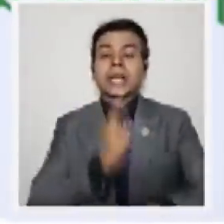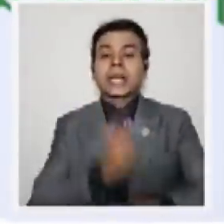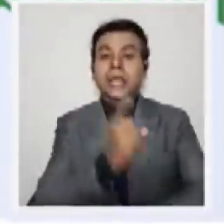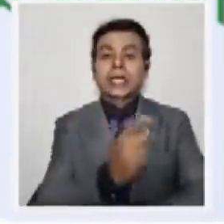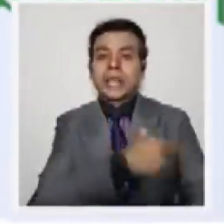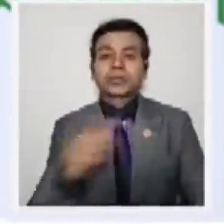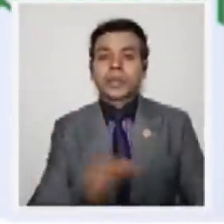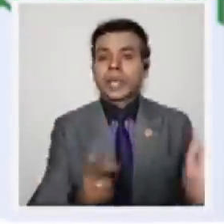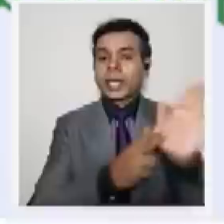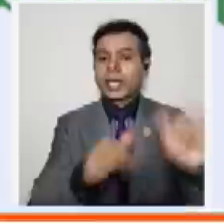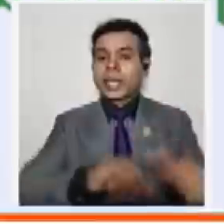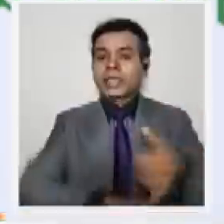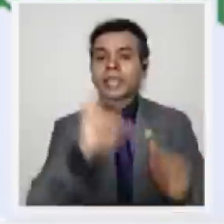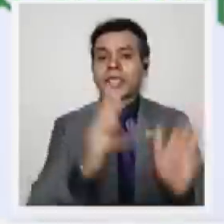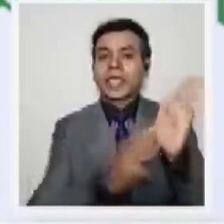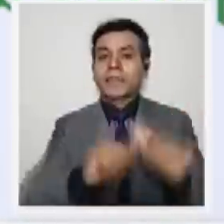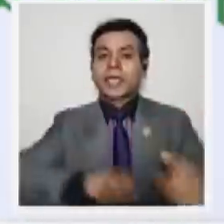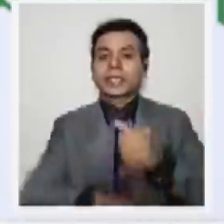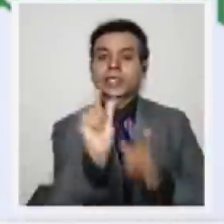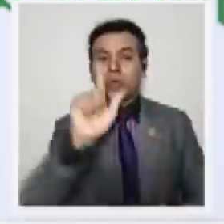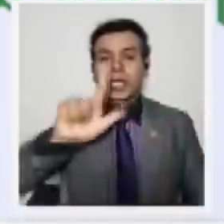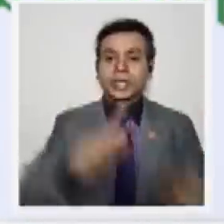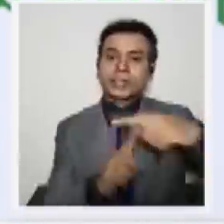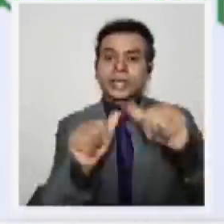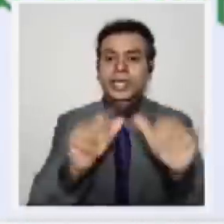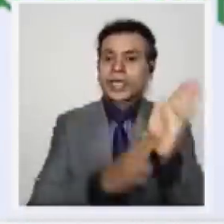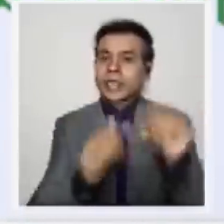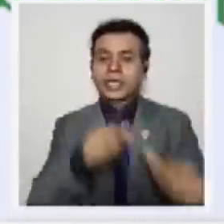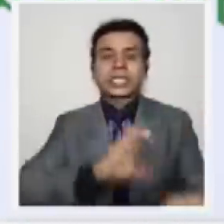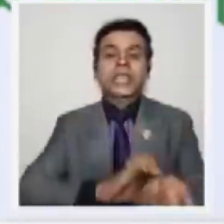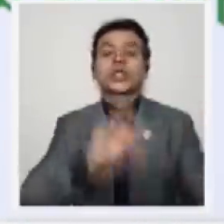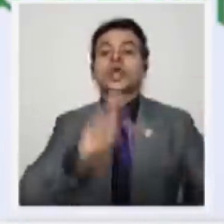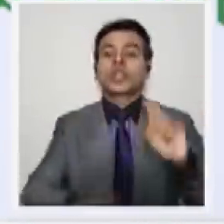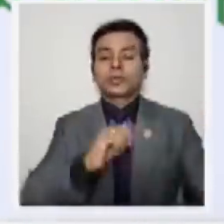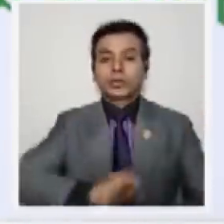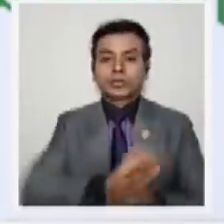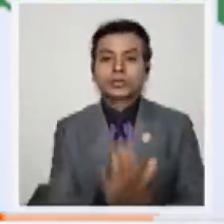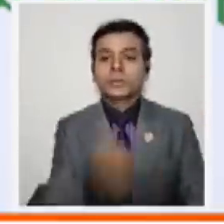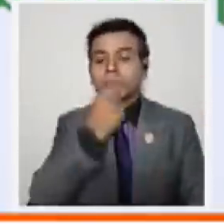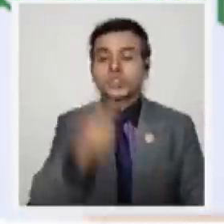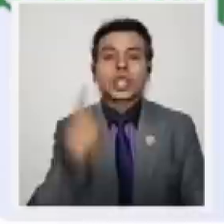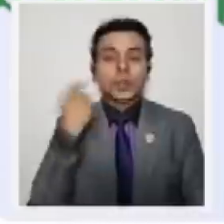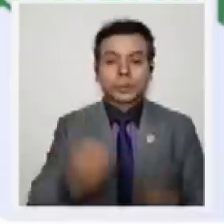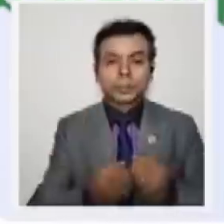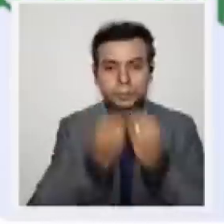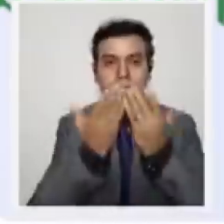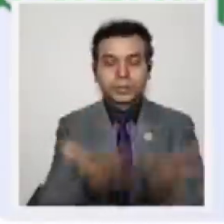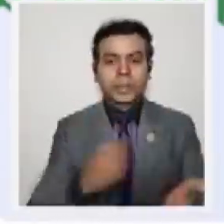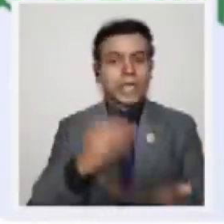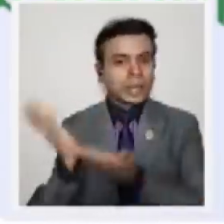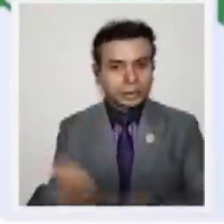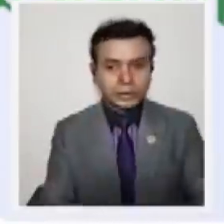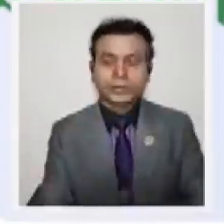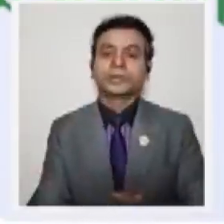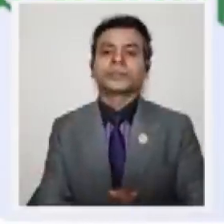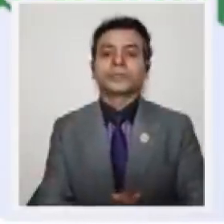যেখানে আছেন, আসসালামু আলাইকুম। প্রতিদিনের মতো আজও আমি অধ্যাপক ডাক্তার নাসিমা সুলতানা, অতিরিক্ত মহাপরিচালক প্রশাসন,